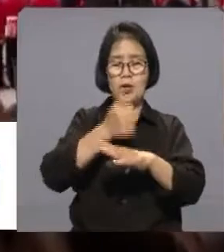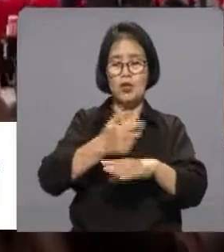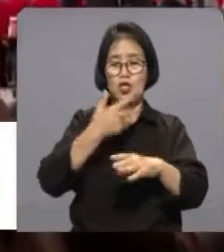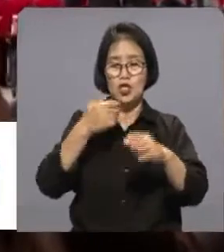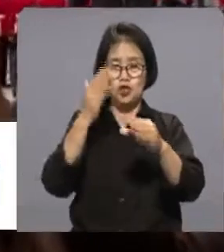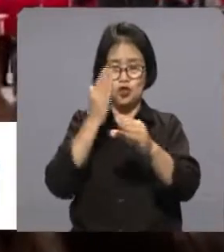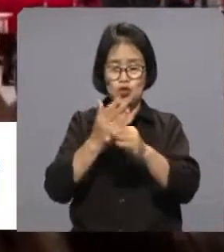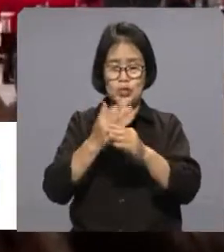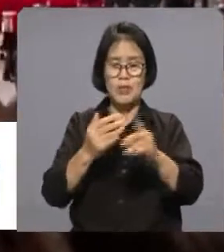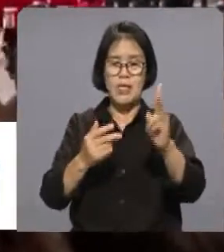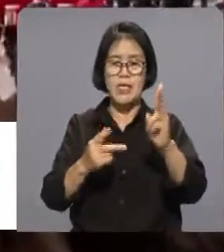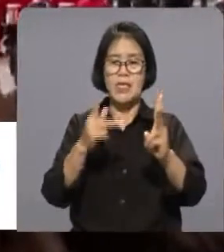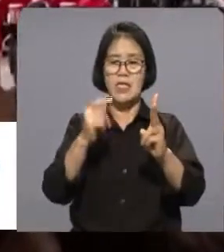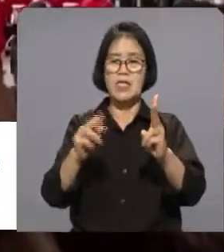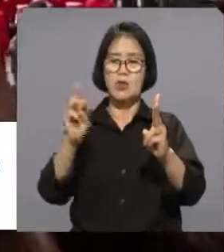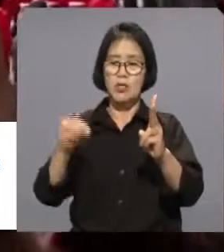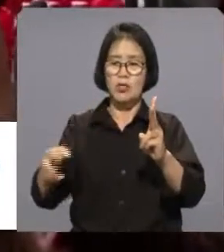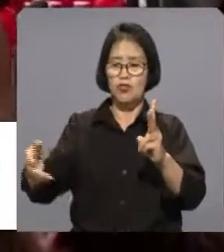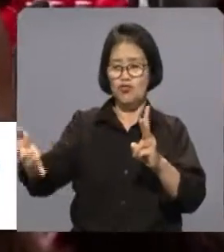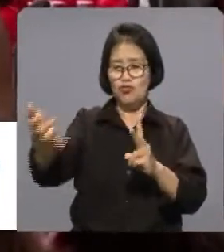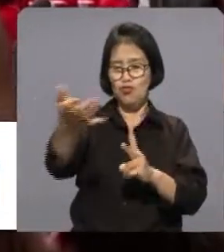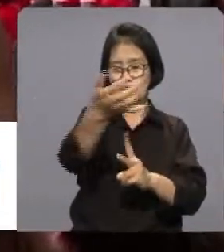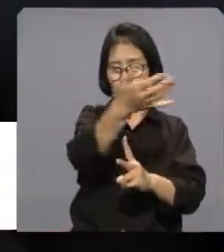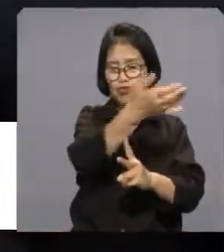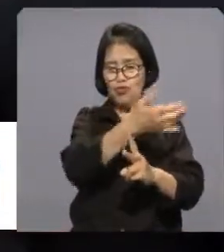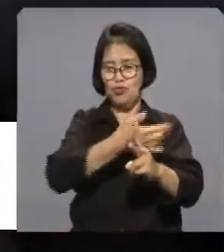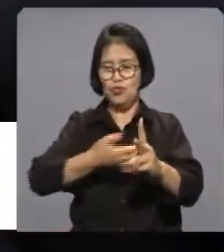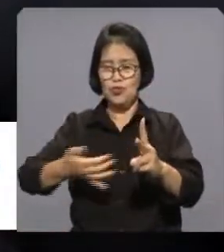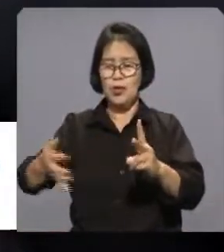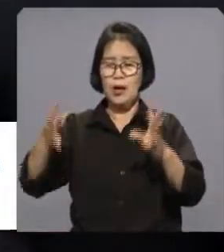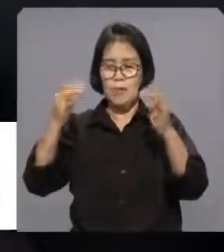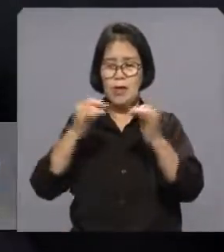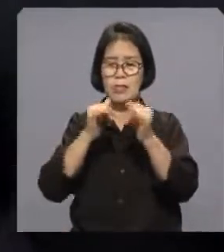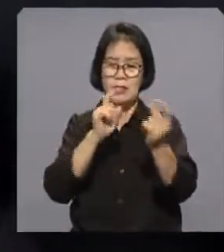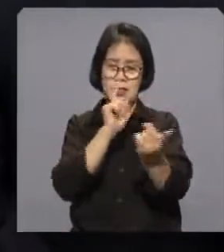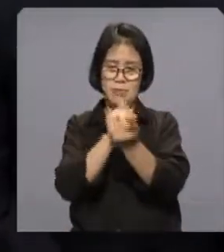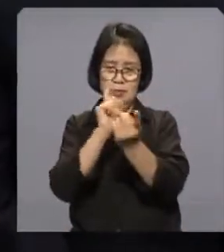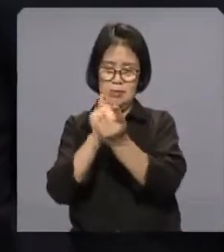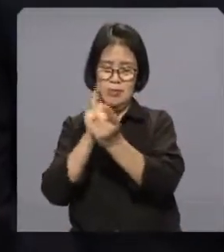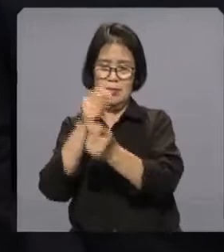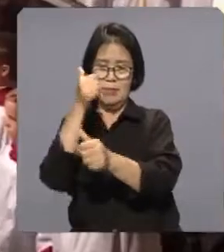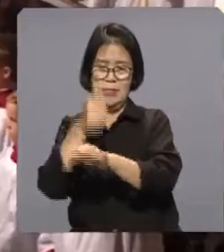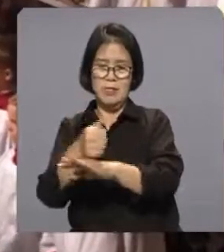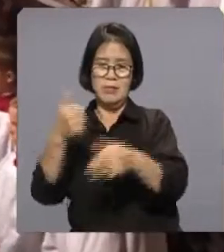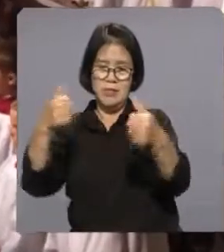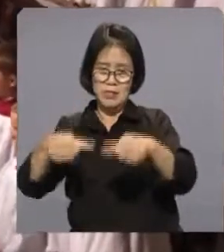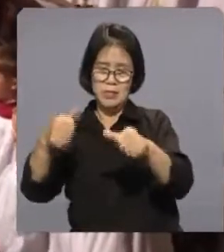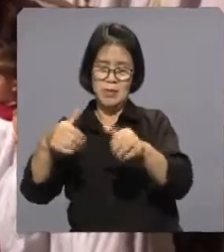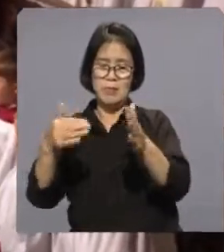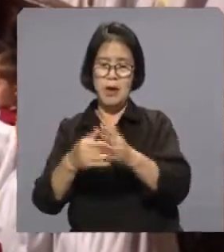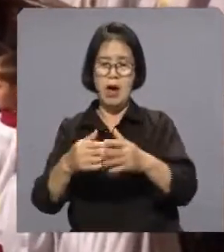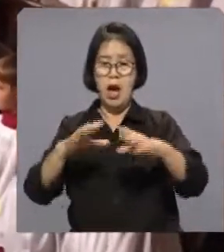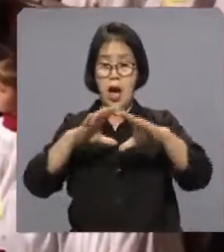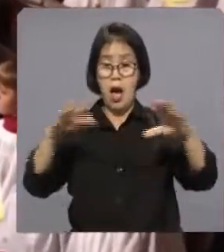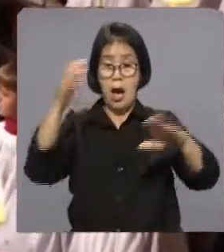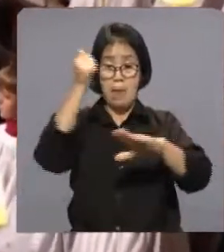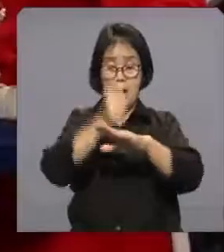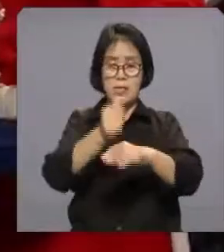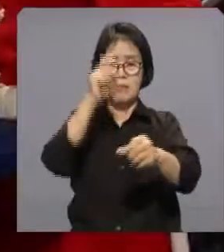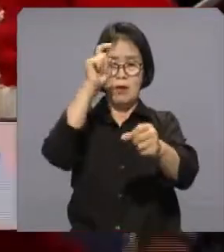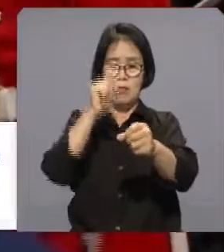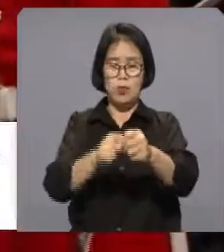중심부 약 2km를 돌며 수백만 명의 시민과 마지막 인사를 나눴습니다. 여왕의 관은 마지막